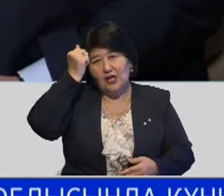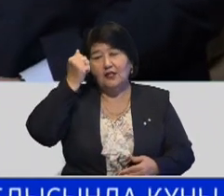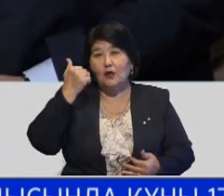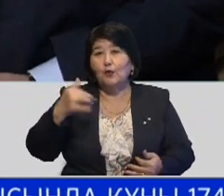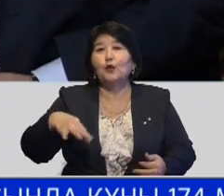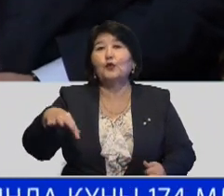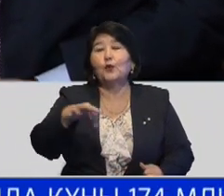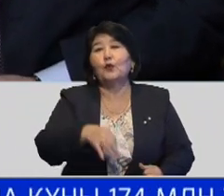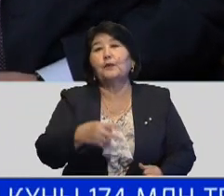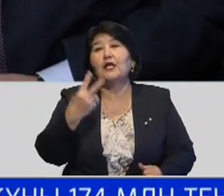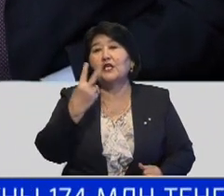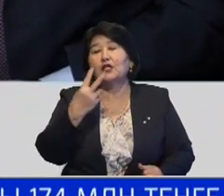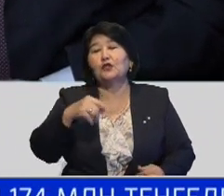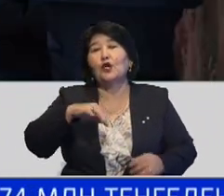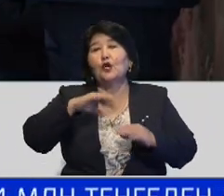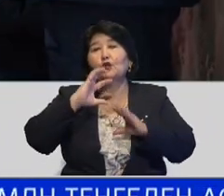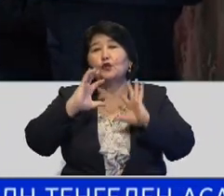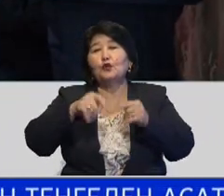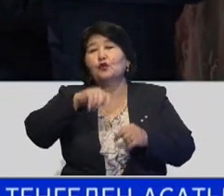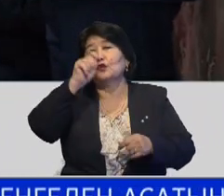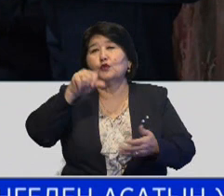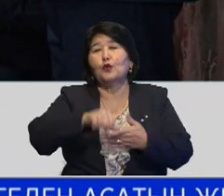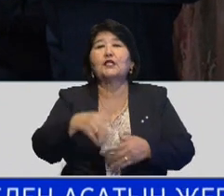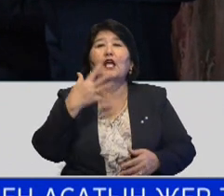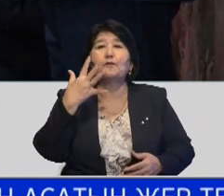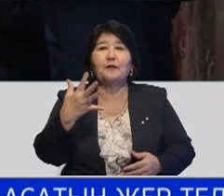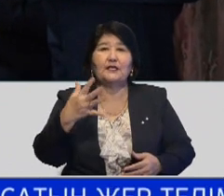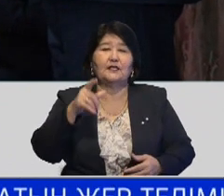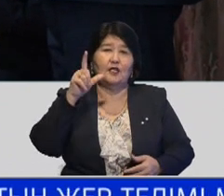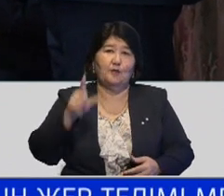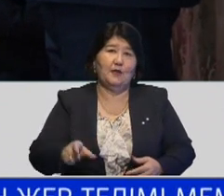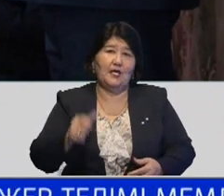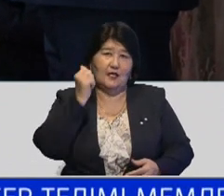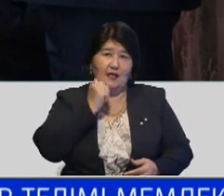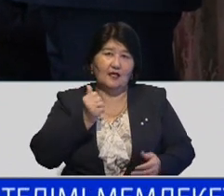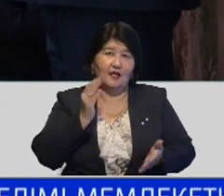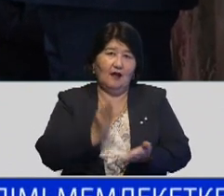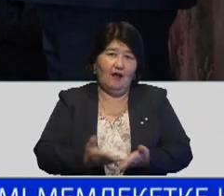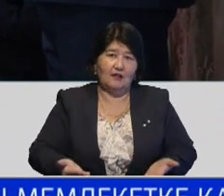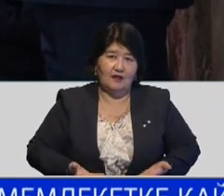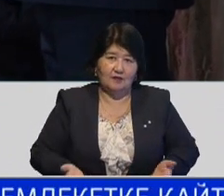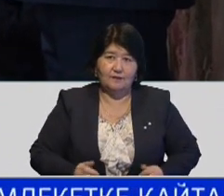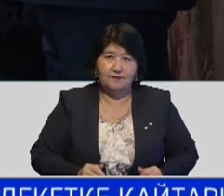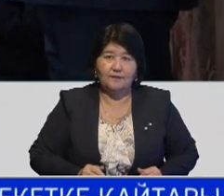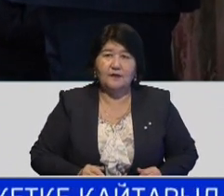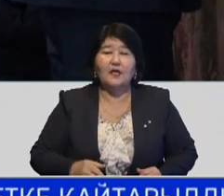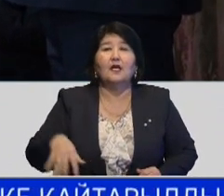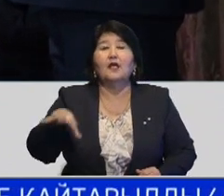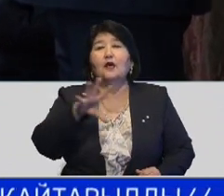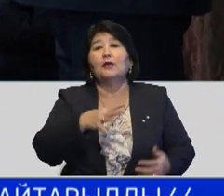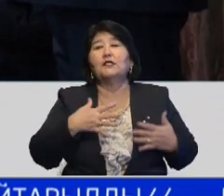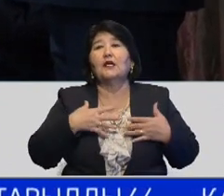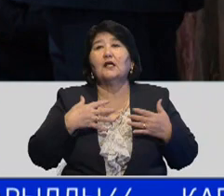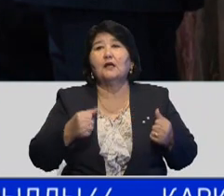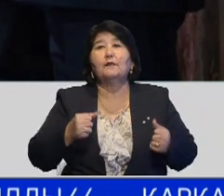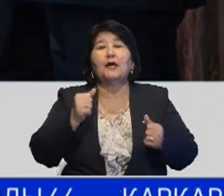de oblısta 2-ci dünyalık soğusğa katısqan 5 maydanger kaldı. Uzak onu versin, semelerin tamamısın.